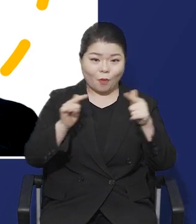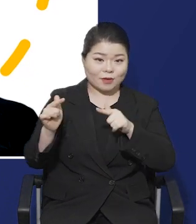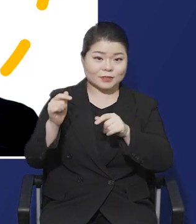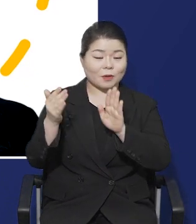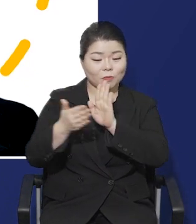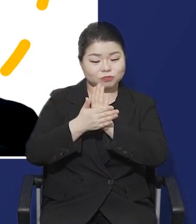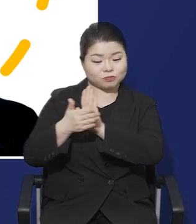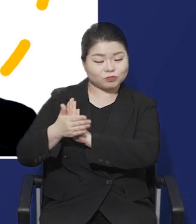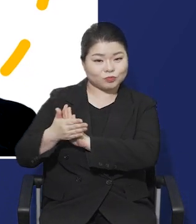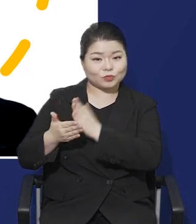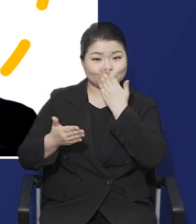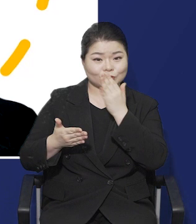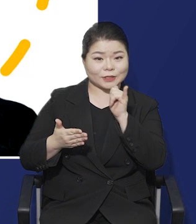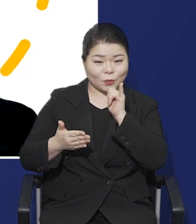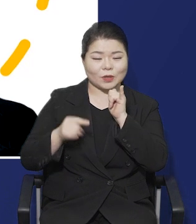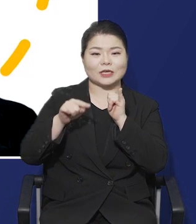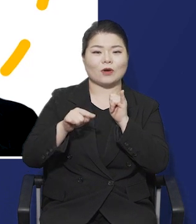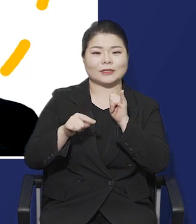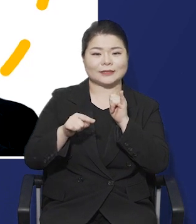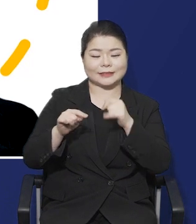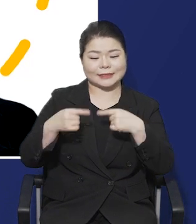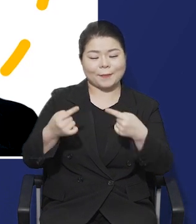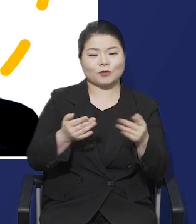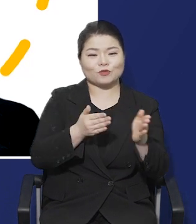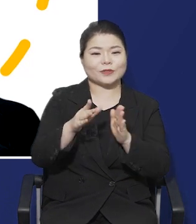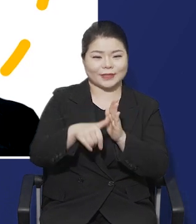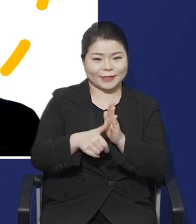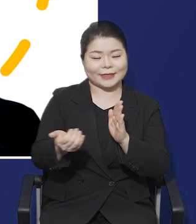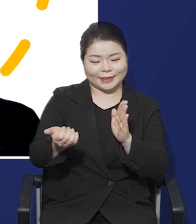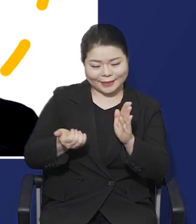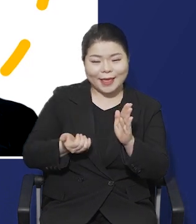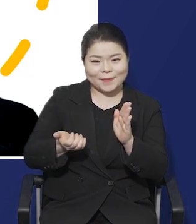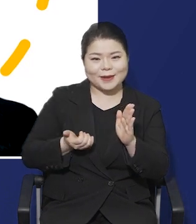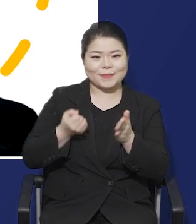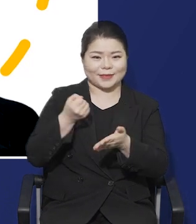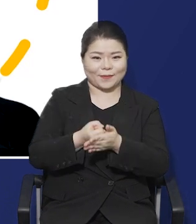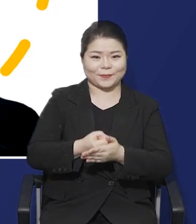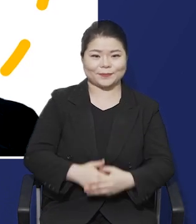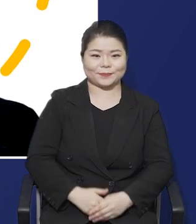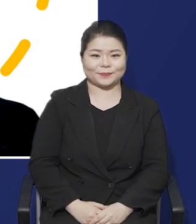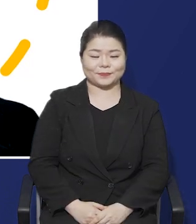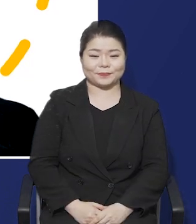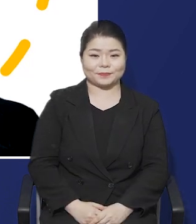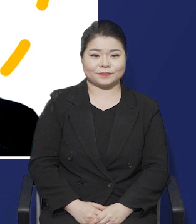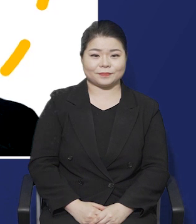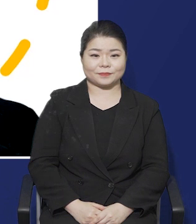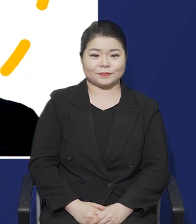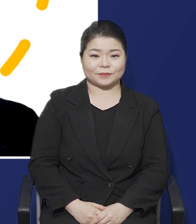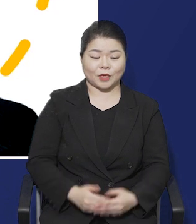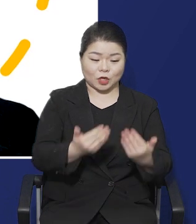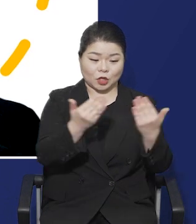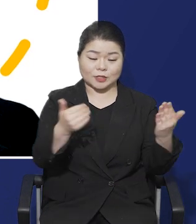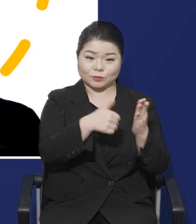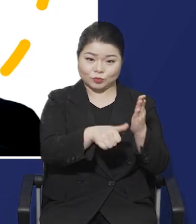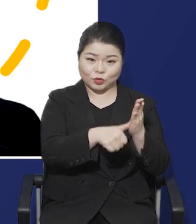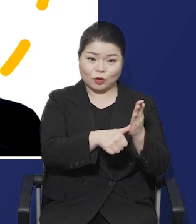있는데, 그런 부분들은 이때 전시 참가 준비 때 확정을 짓게 됩니다. 또한 전시품 운송 계획도